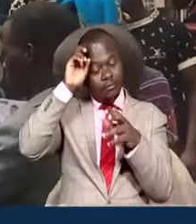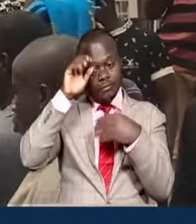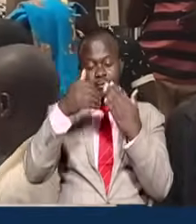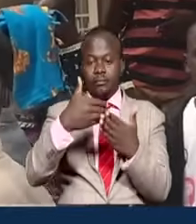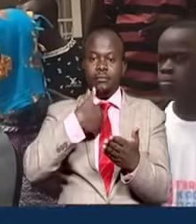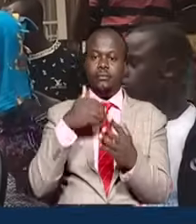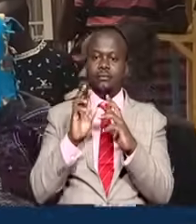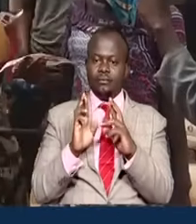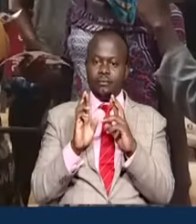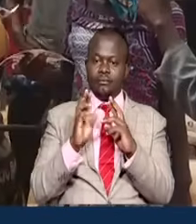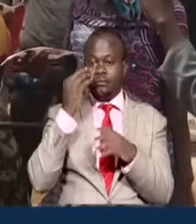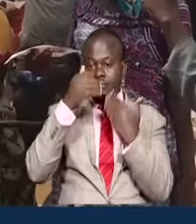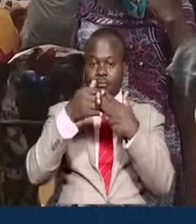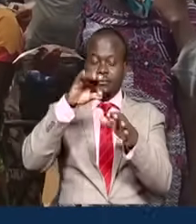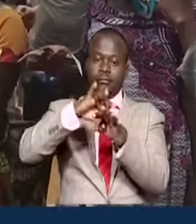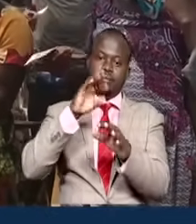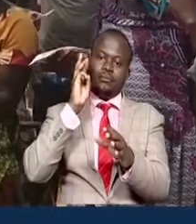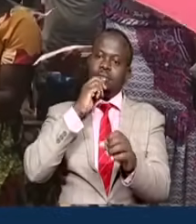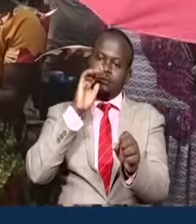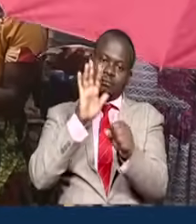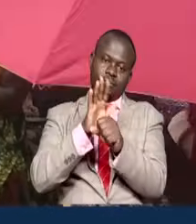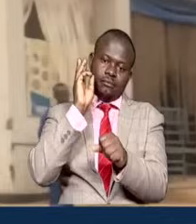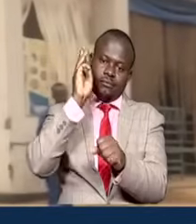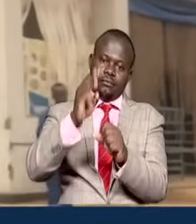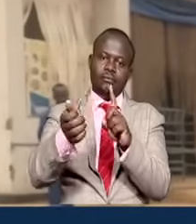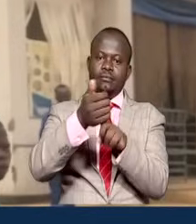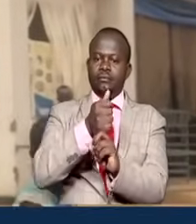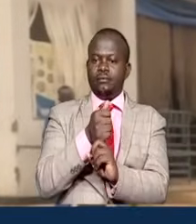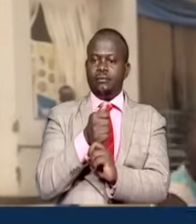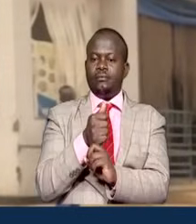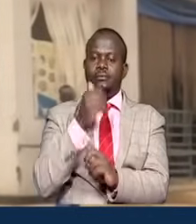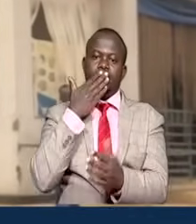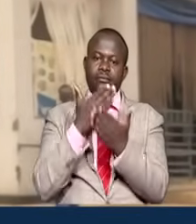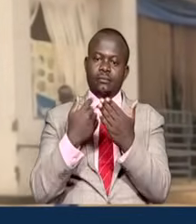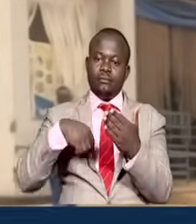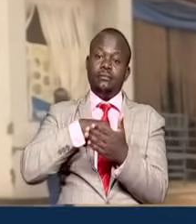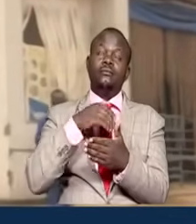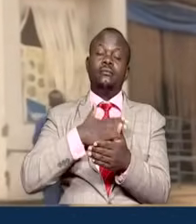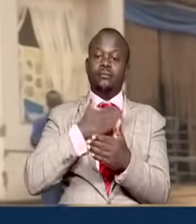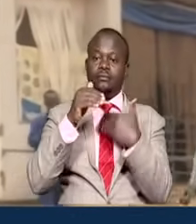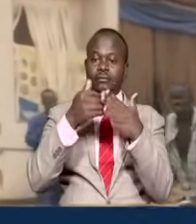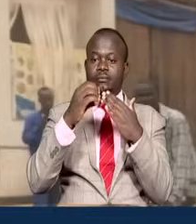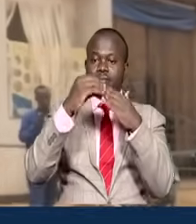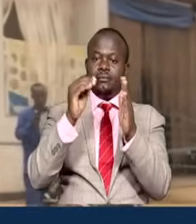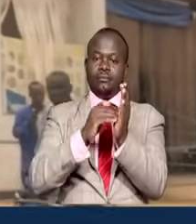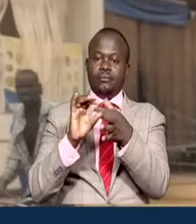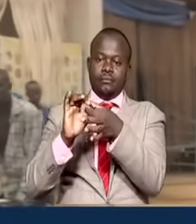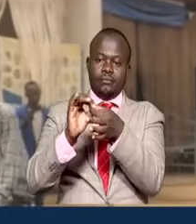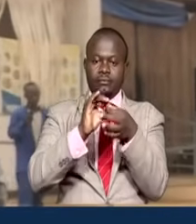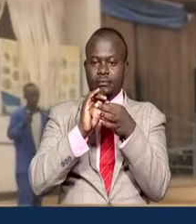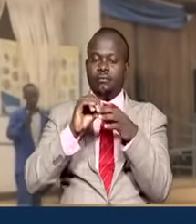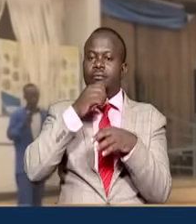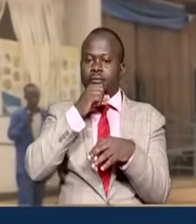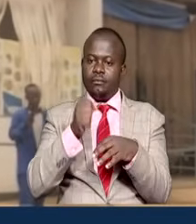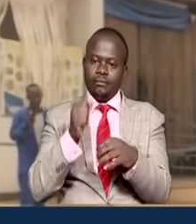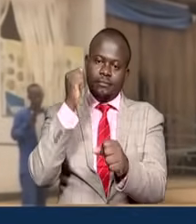bamufitiye icyizere ko natorwa ibyo basezeranije bazabishyigeraho. Cyiza, twishimiye kuba yaba umuyobozi ariko afatanyije n'umusaza